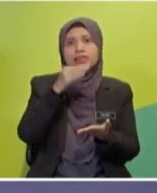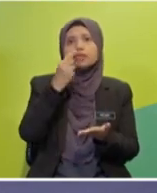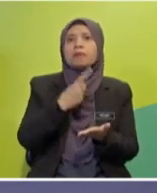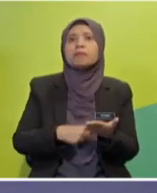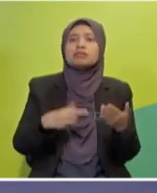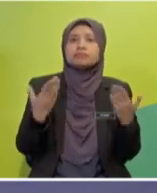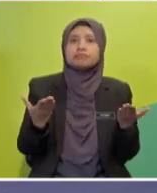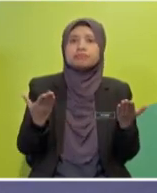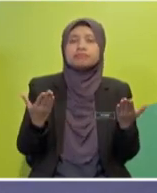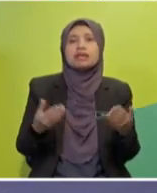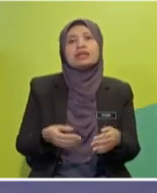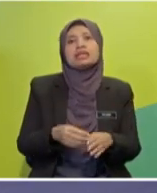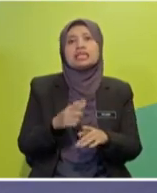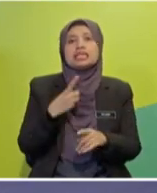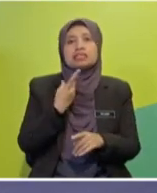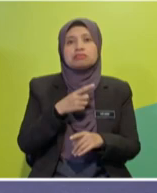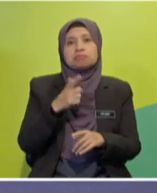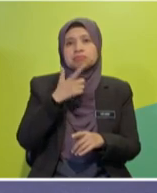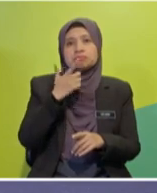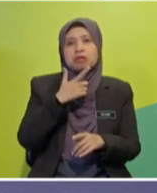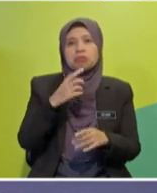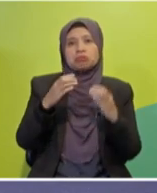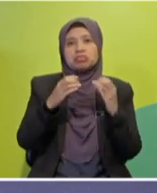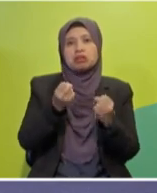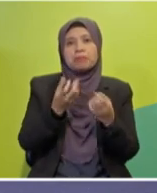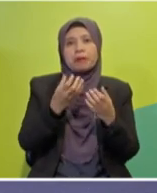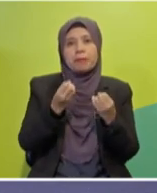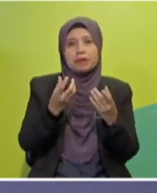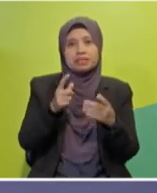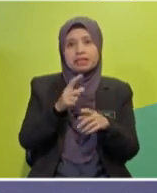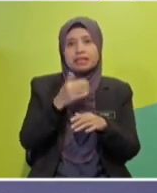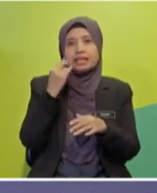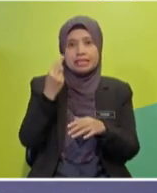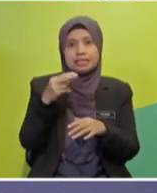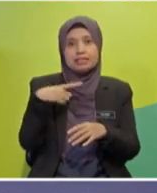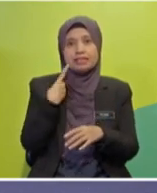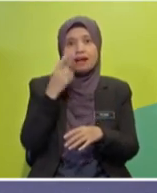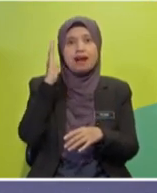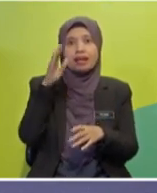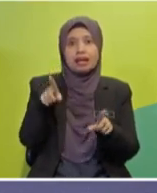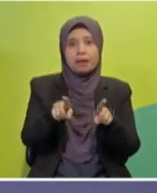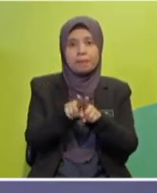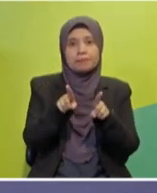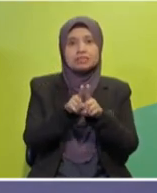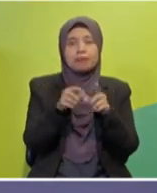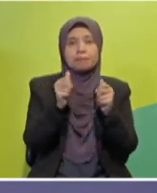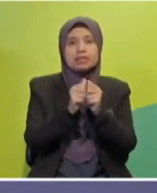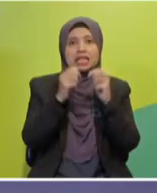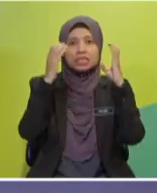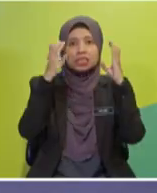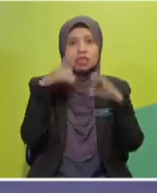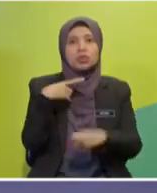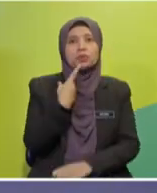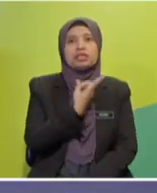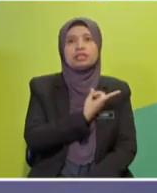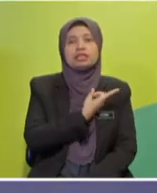tadi ya? Tapi tak naklah cakap banyak-banyak nanti. Saya rasa bagi kita cikgu kita yang terangkan dengan lebih lanjut. Dan tentunya hari ini bersama saya